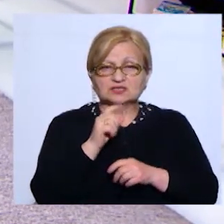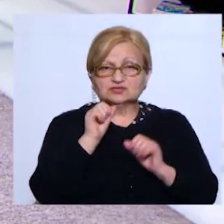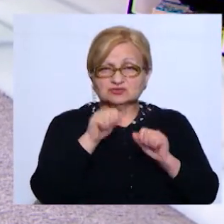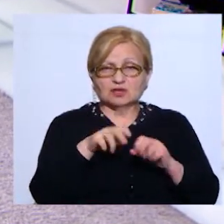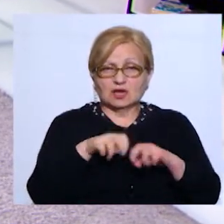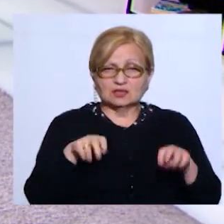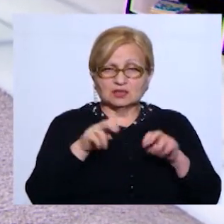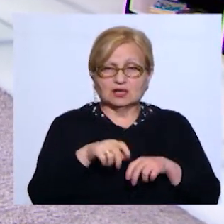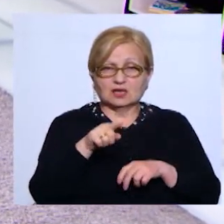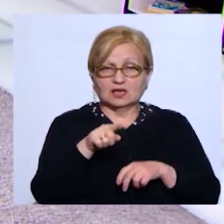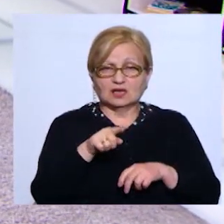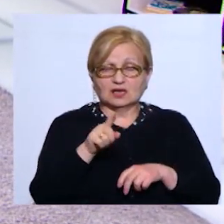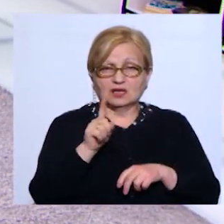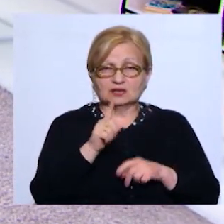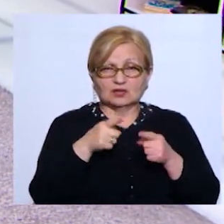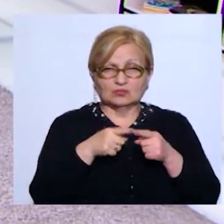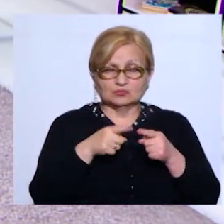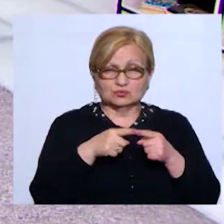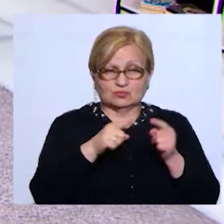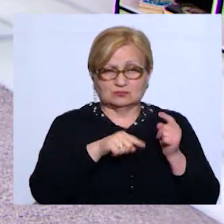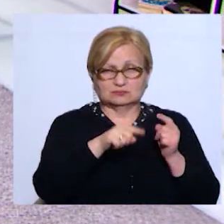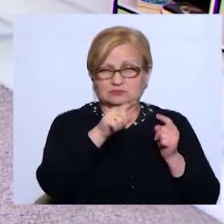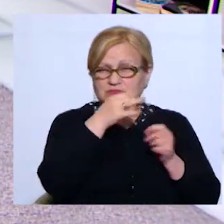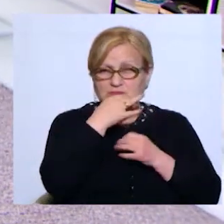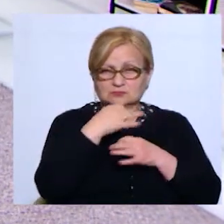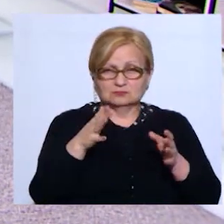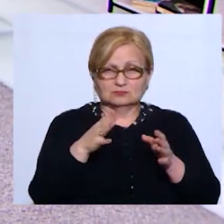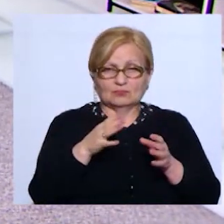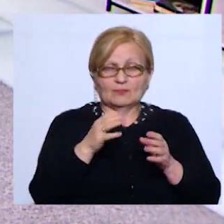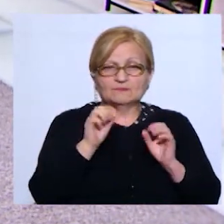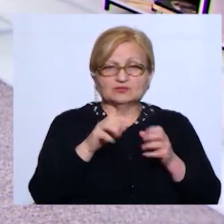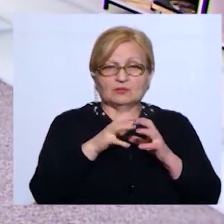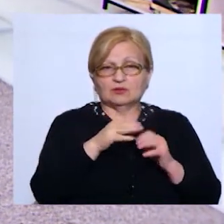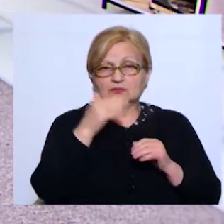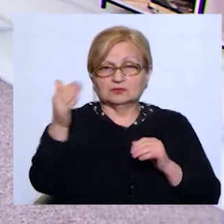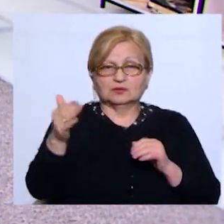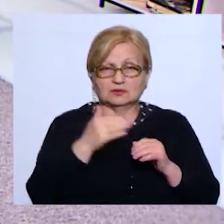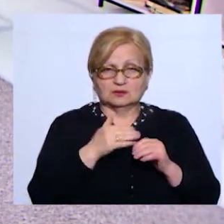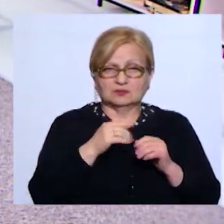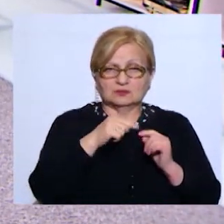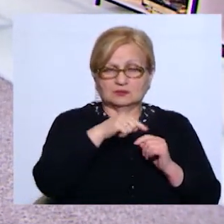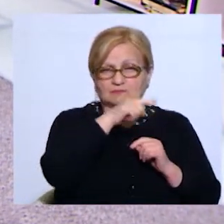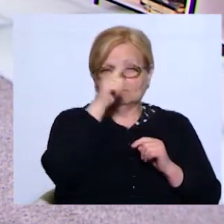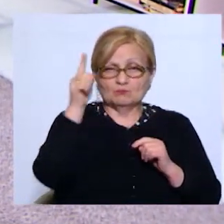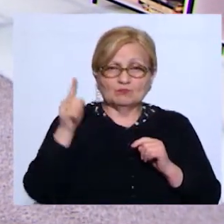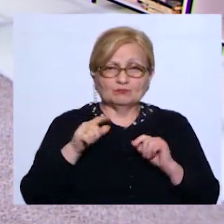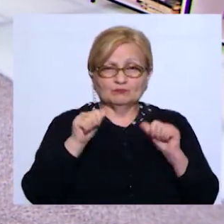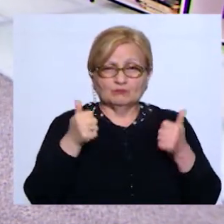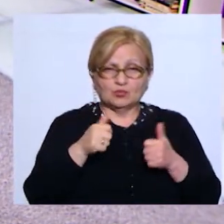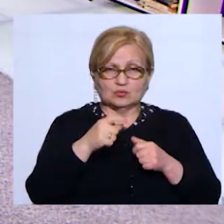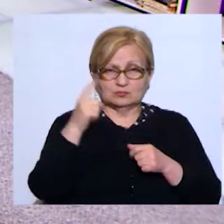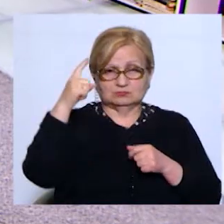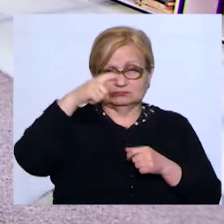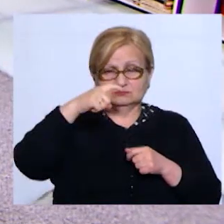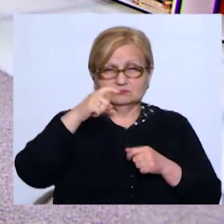შემიძლია გავაკეთო არის, რომ რა კუთხეც არ უნდა ყოფილიყო, შეიძლება ბურთიც ცოტა წინ დავიდა, ცოტა უკან, მაგრამ ფორმა ყოველთვის, ეს